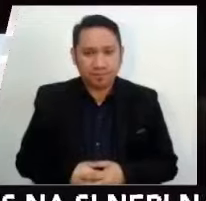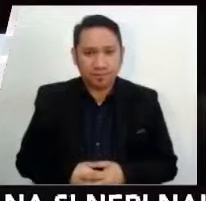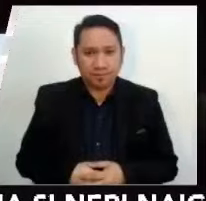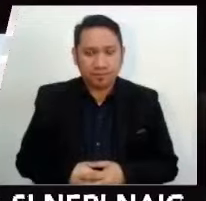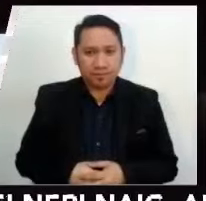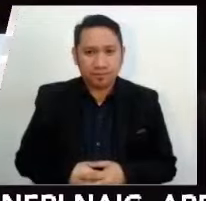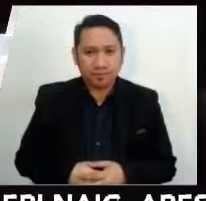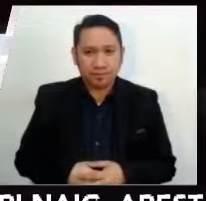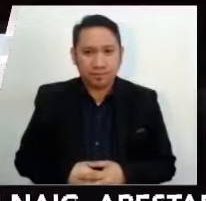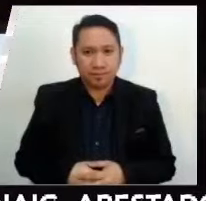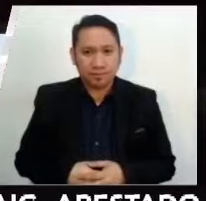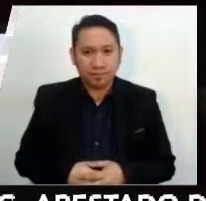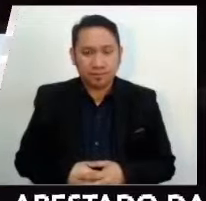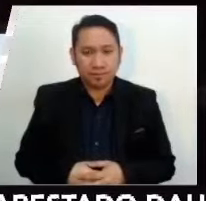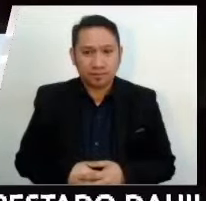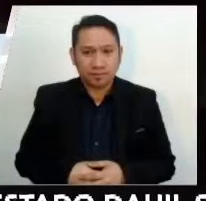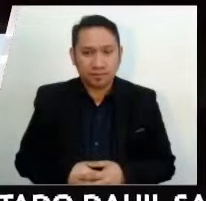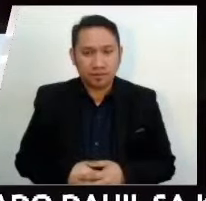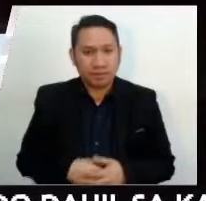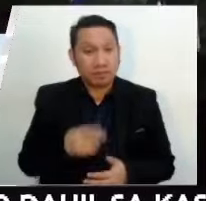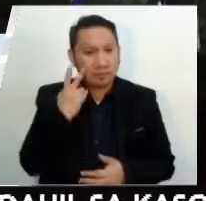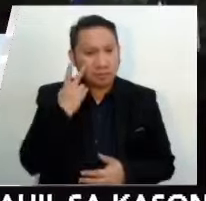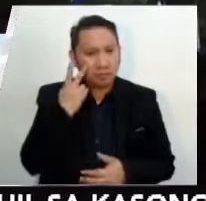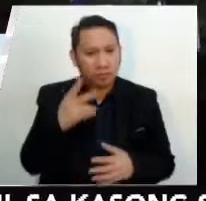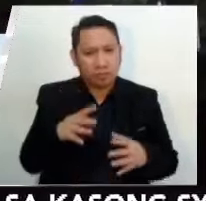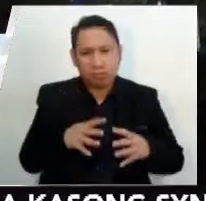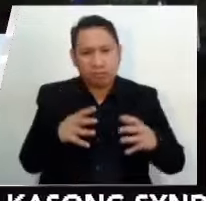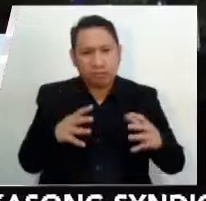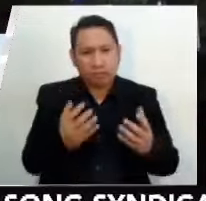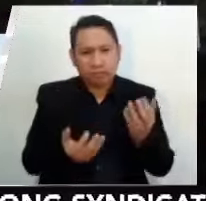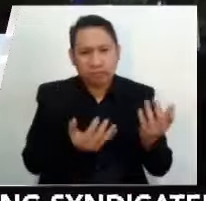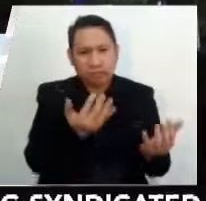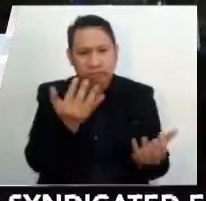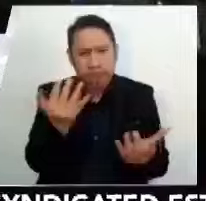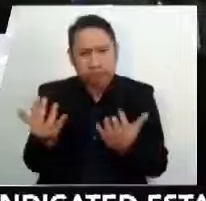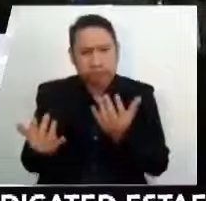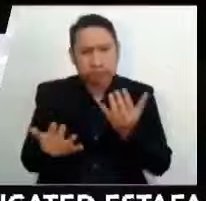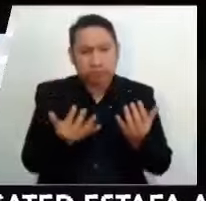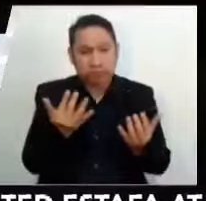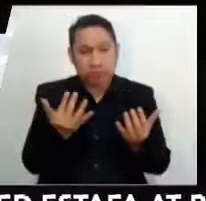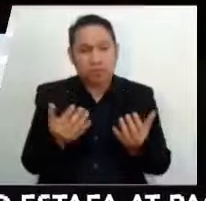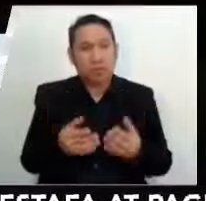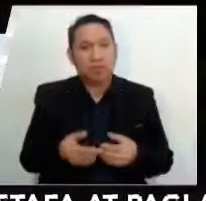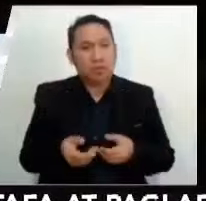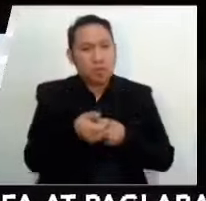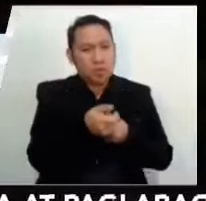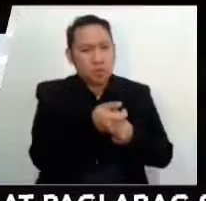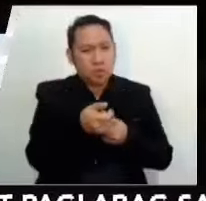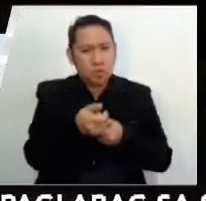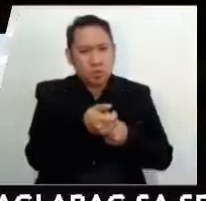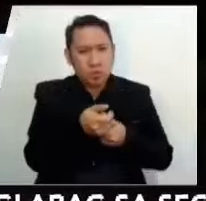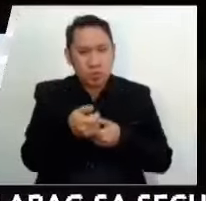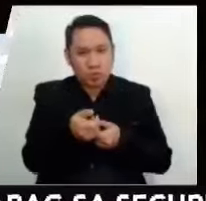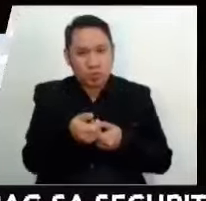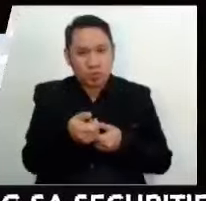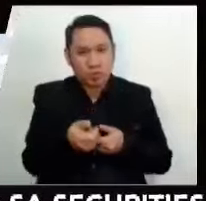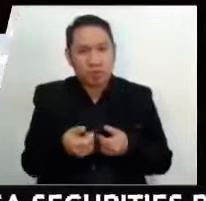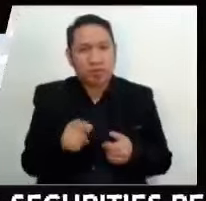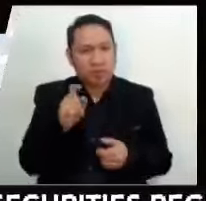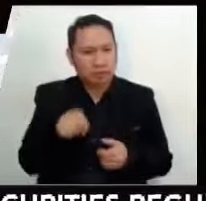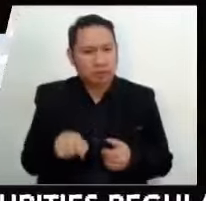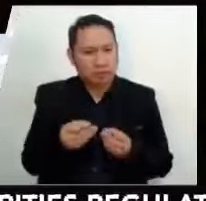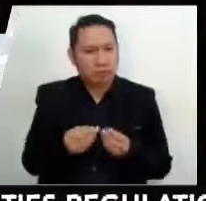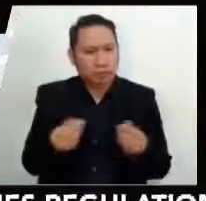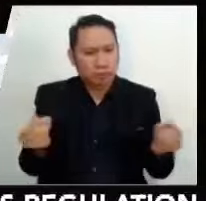ganito kalaking apoy ang sinusubukang apulahin ng mga bumbero sa bahagi ng Barangay 310 sa Santa Cruz Maynila